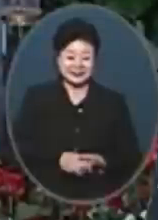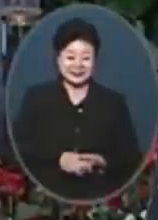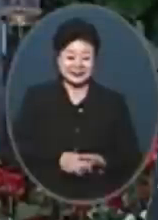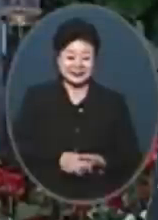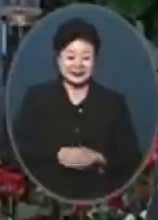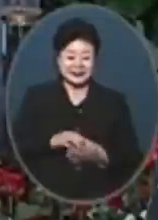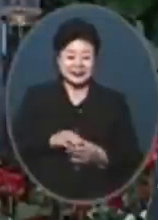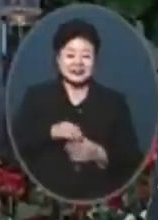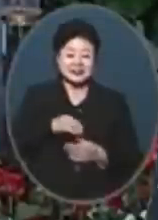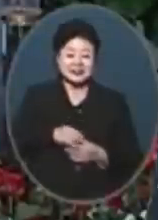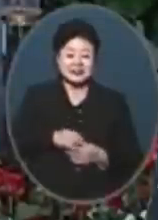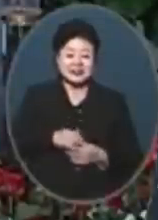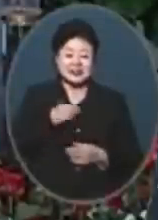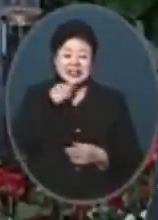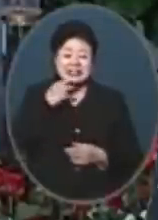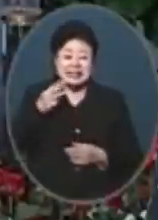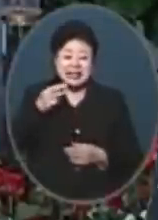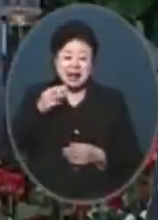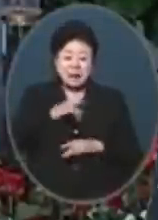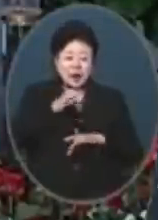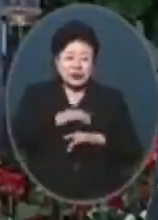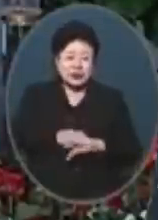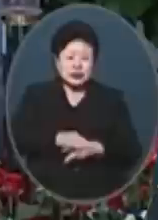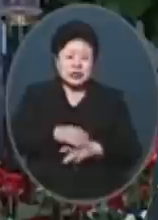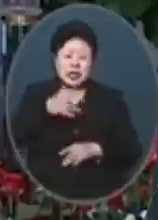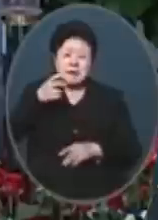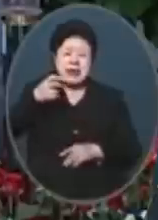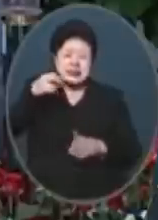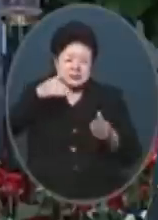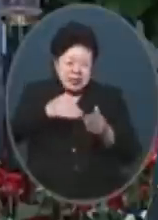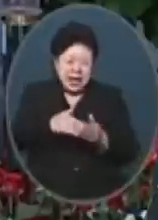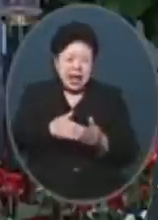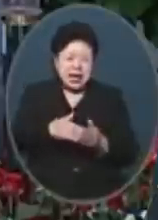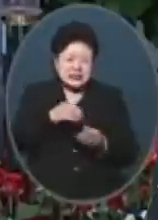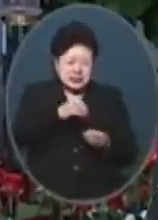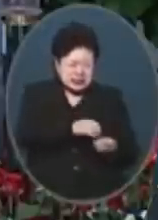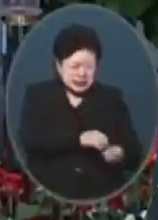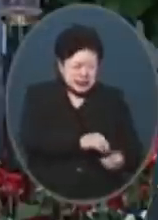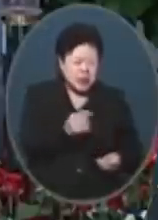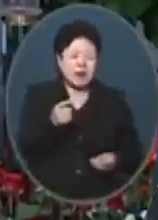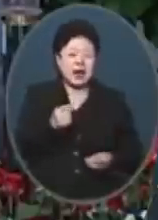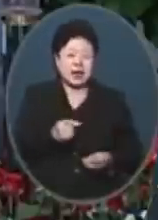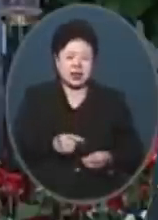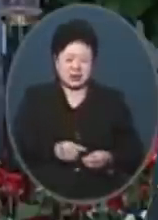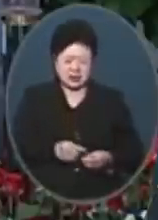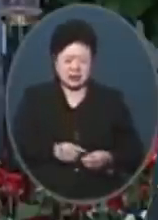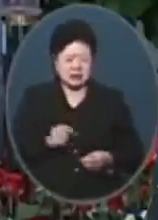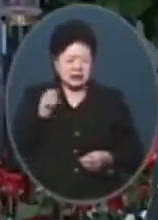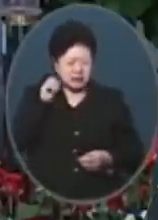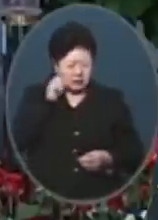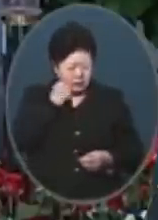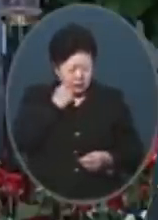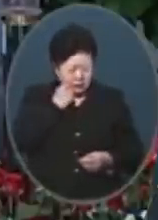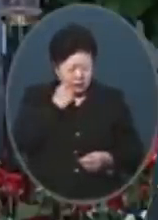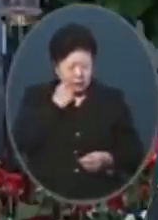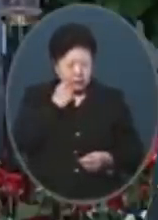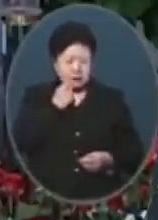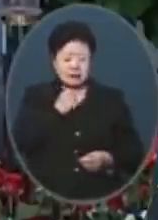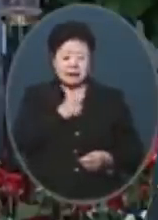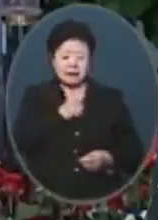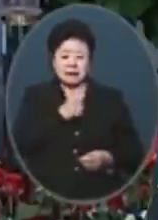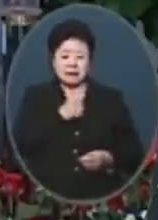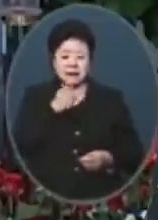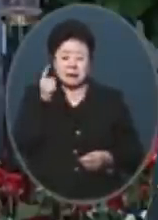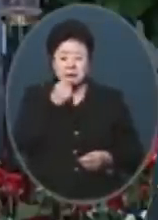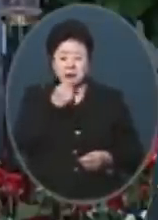세 살 버릇이 여든까지 간다는 속담에 있는 것처럼 어릴 때 몸에 밴